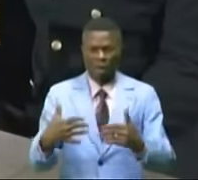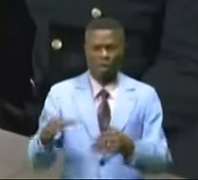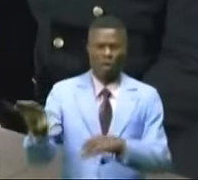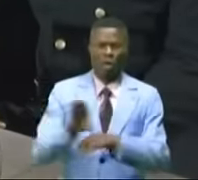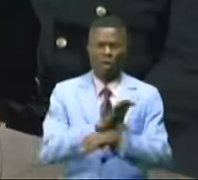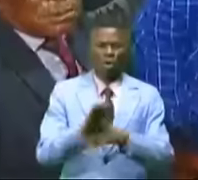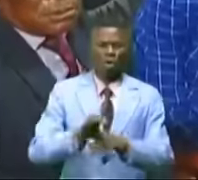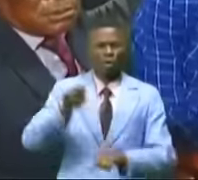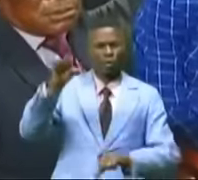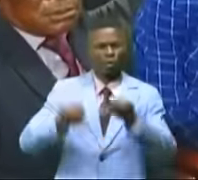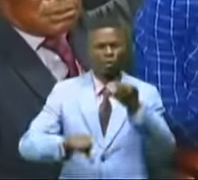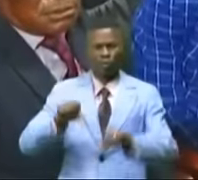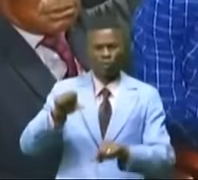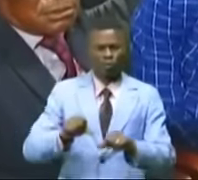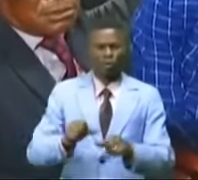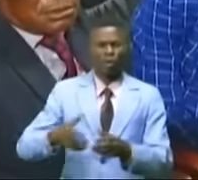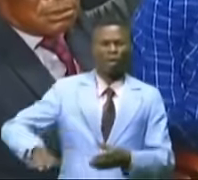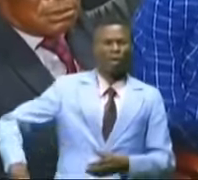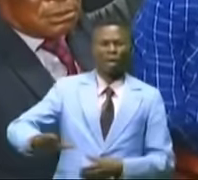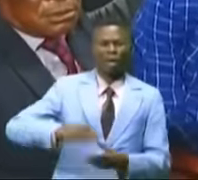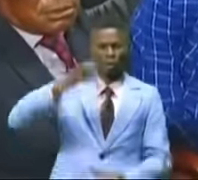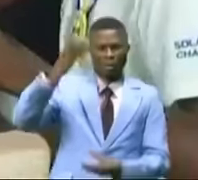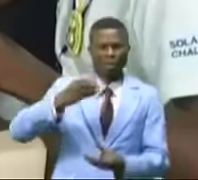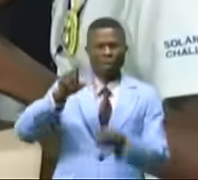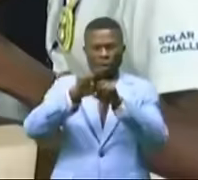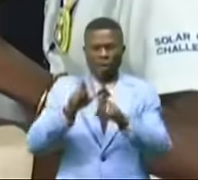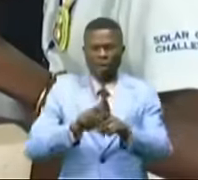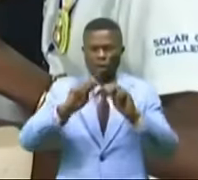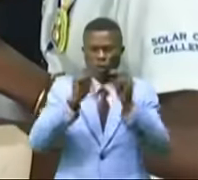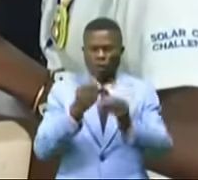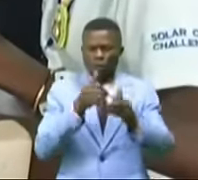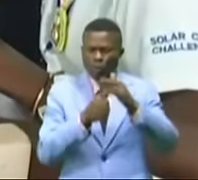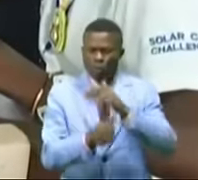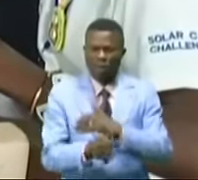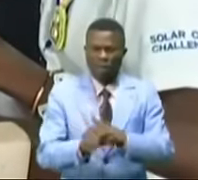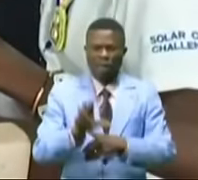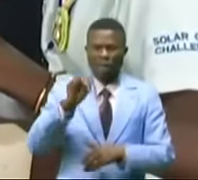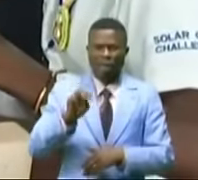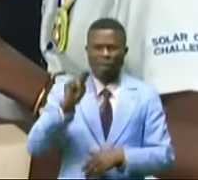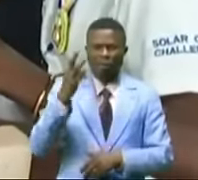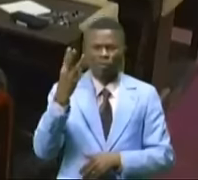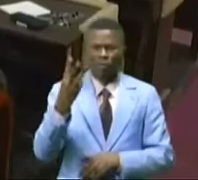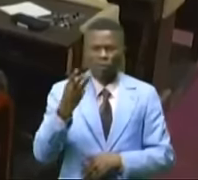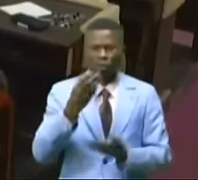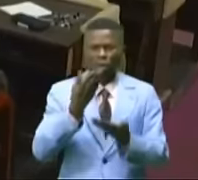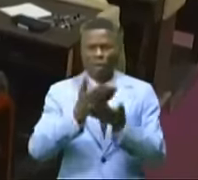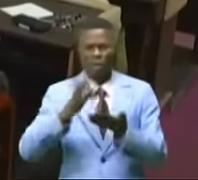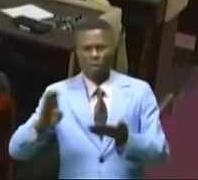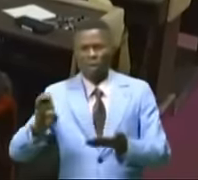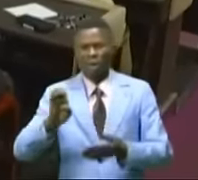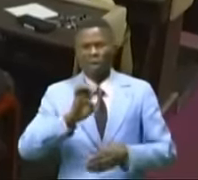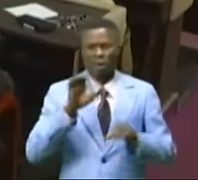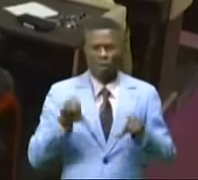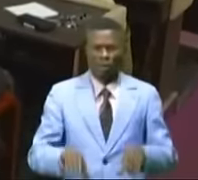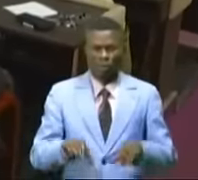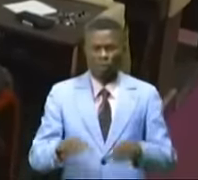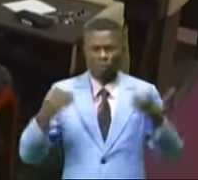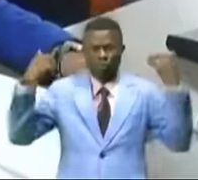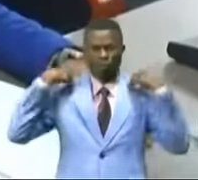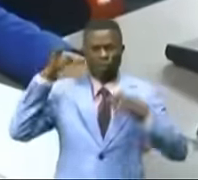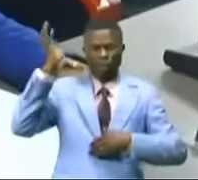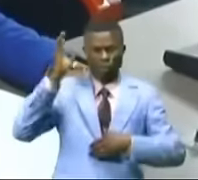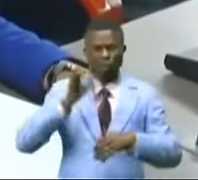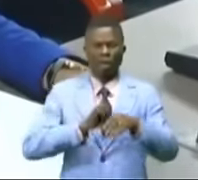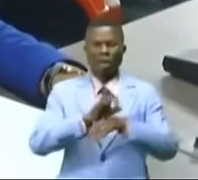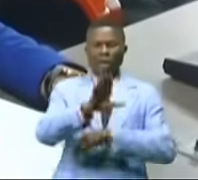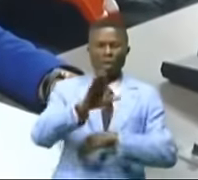l'occupation illégale du Rwanda et son supplétif M23 dans l'est du pays. Les chefs coutumiers ont été délégués